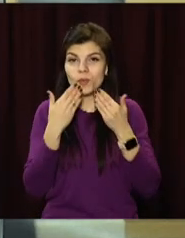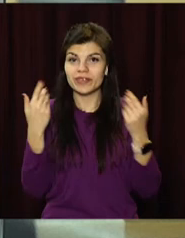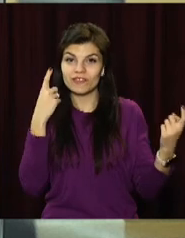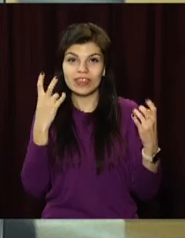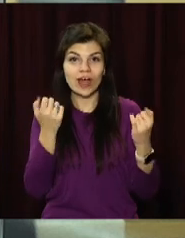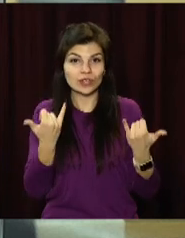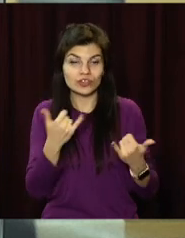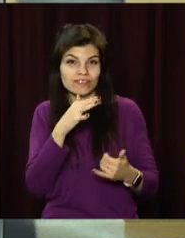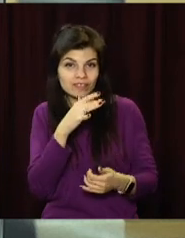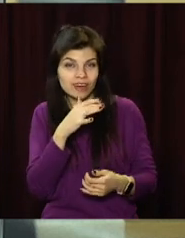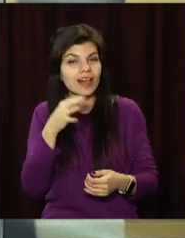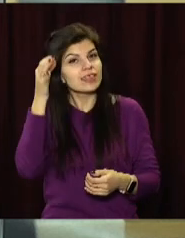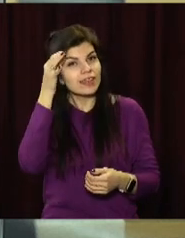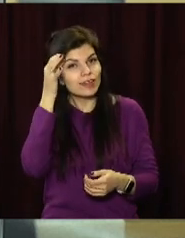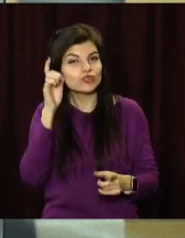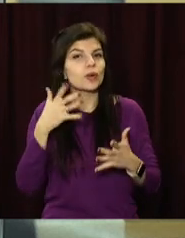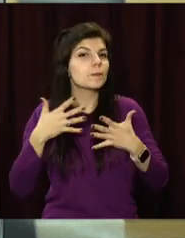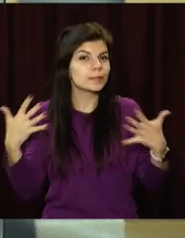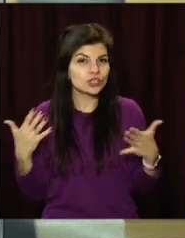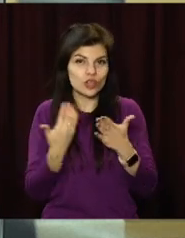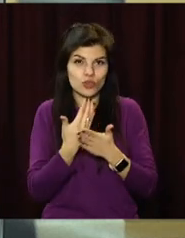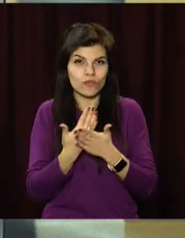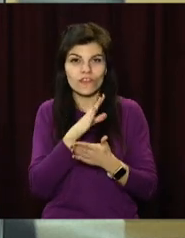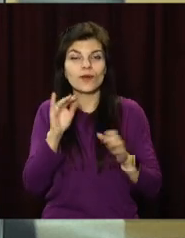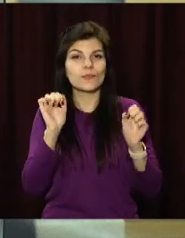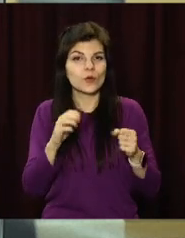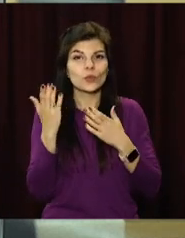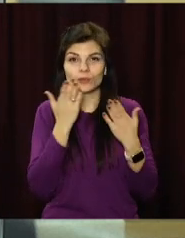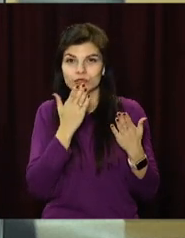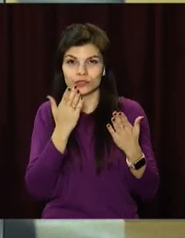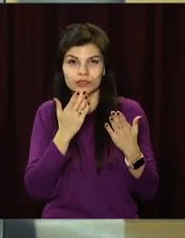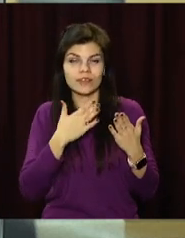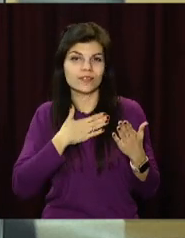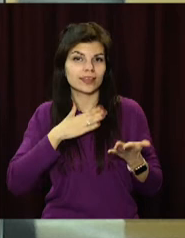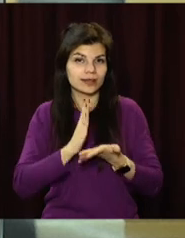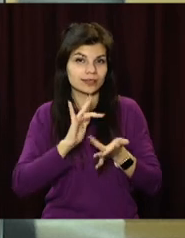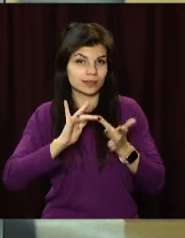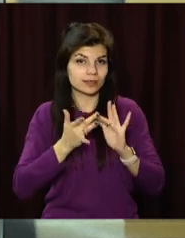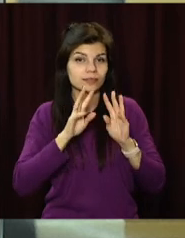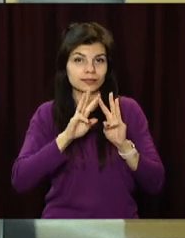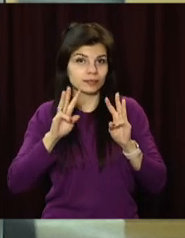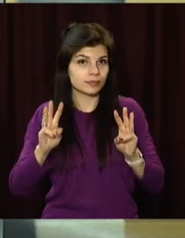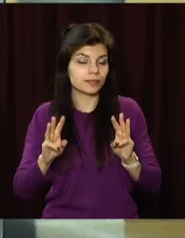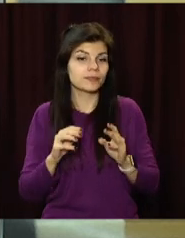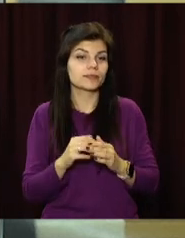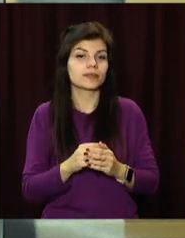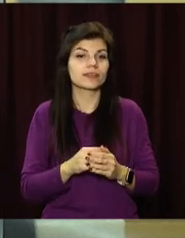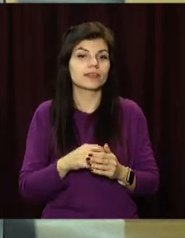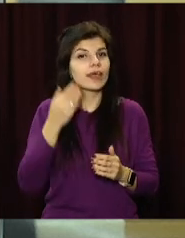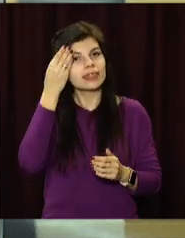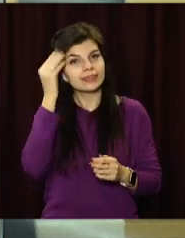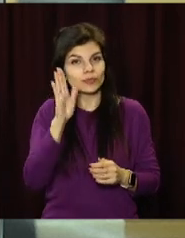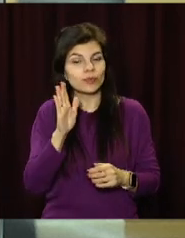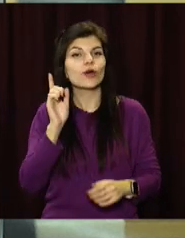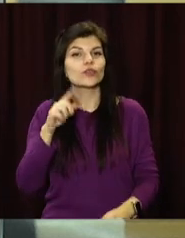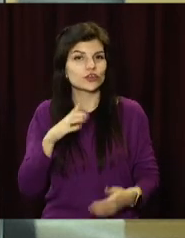інформація на цю годину. Нагадаю, що більше новин ви зможете прочитати на нашому сайті opentv.media. Не